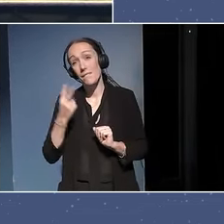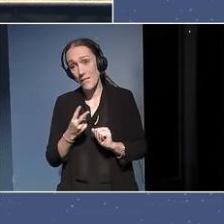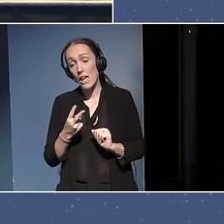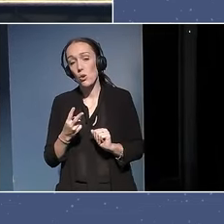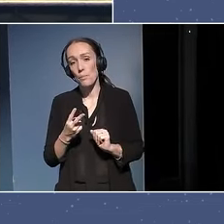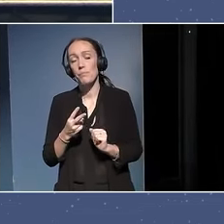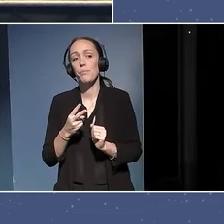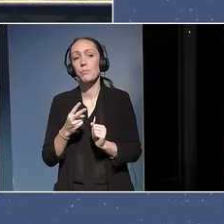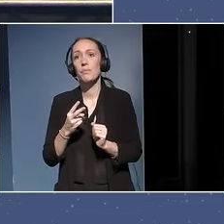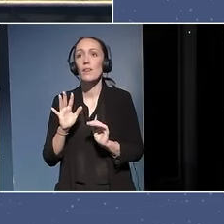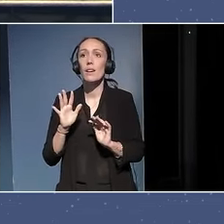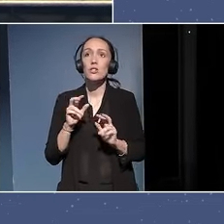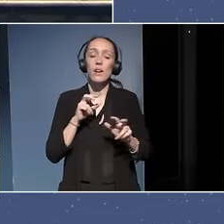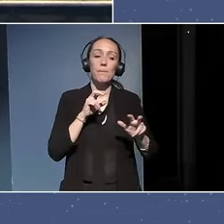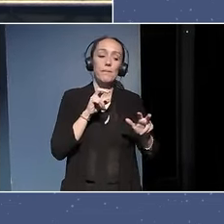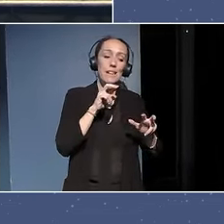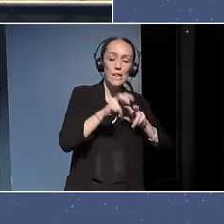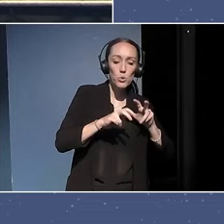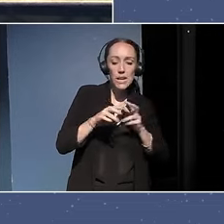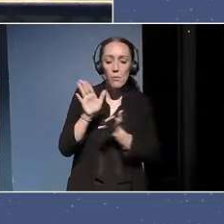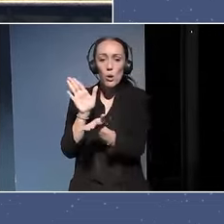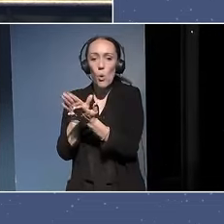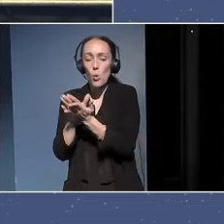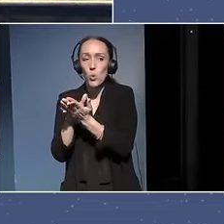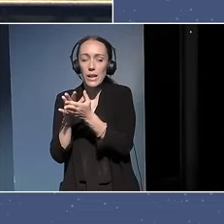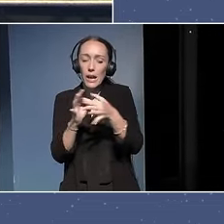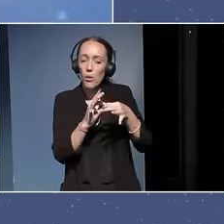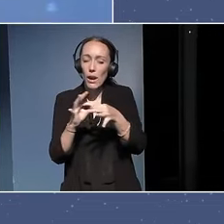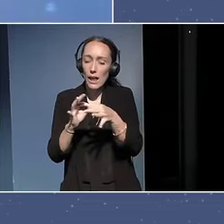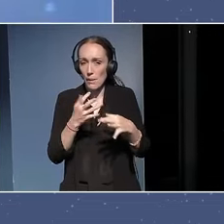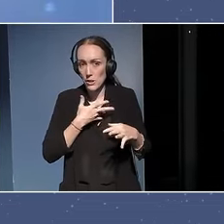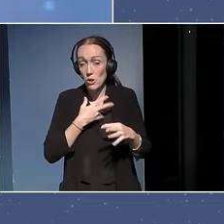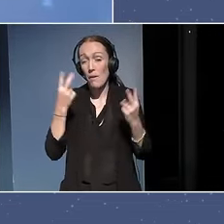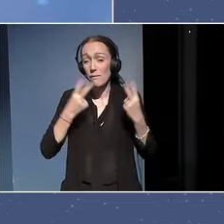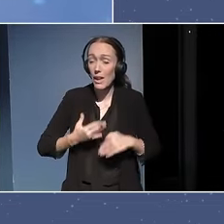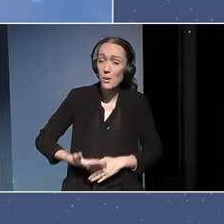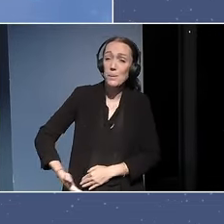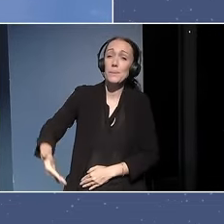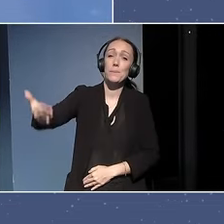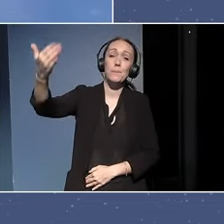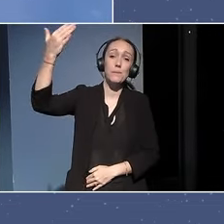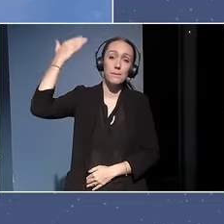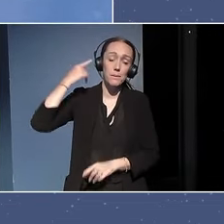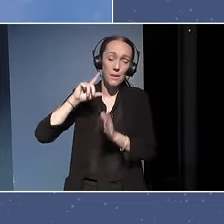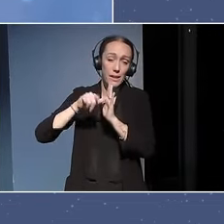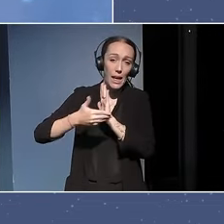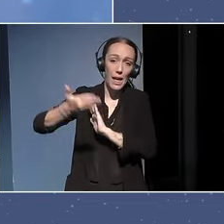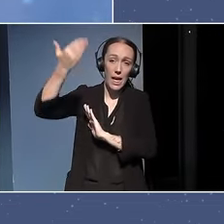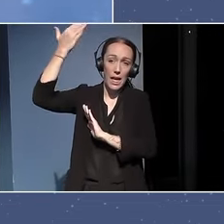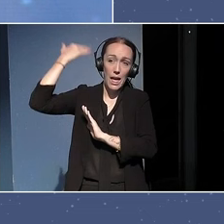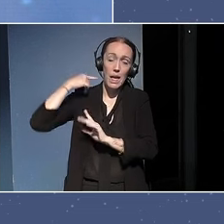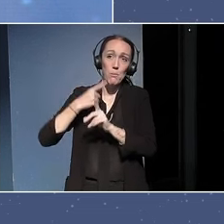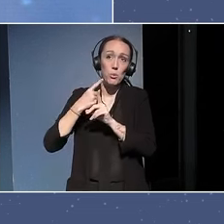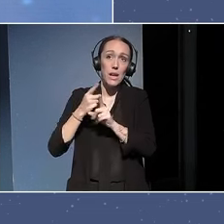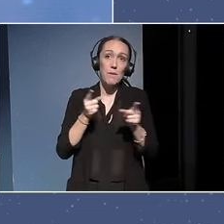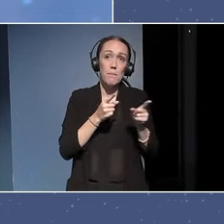c'è una parentela tra dinosauri e coccodrilli ma molto indietro nel tempo Dobbiamo andare allinizio del